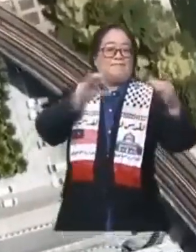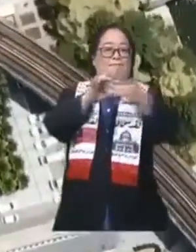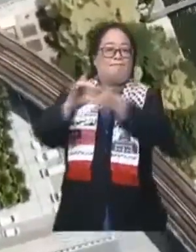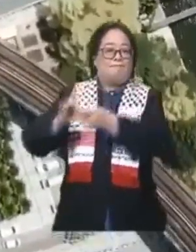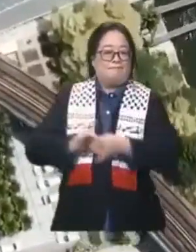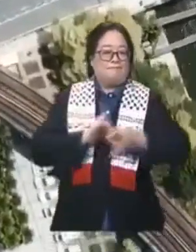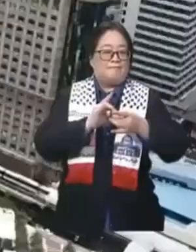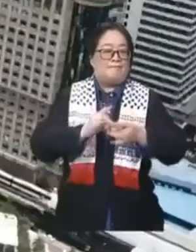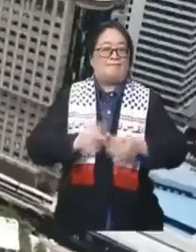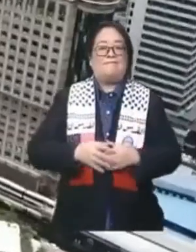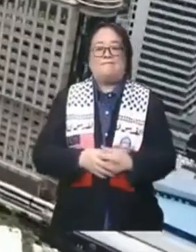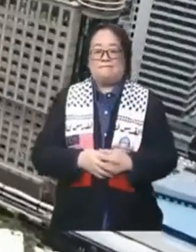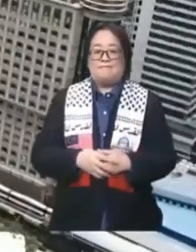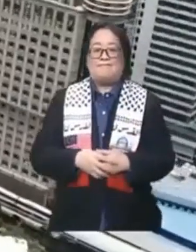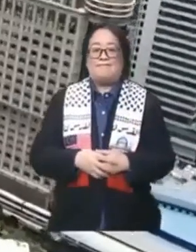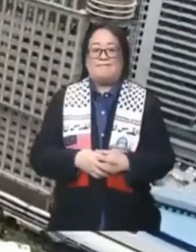hubungan